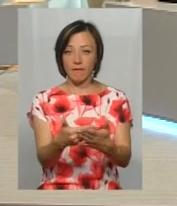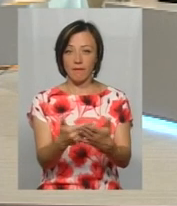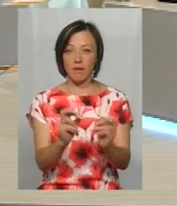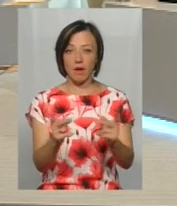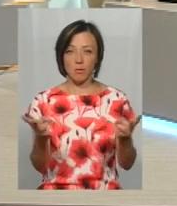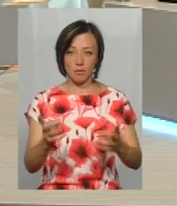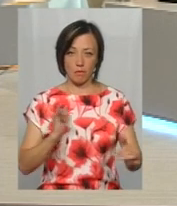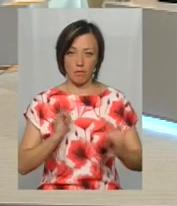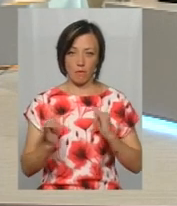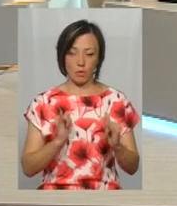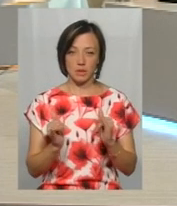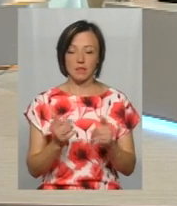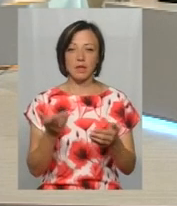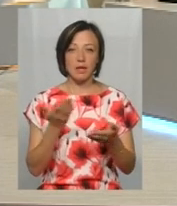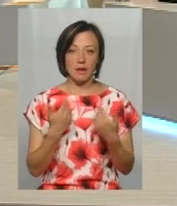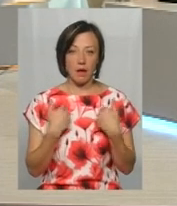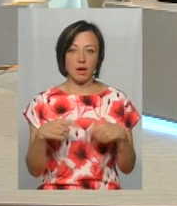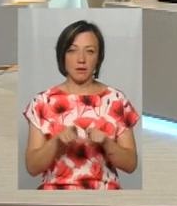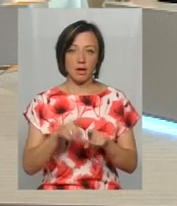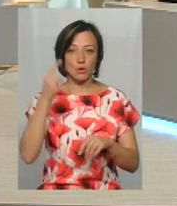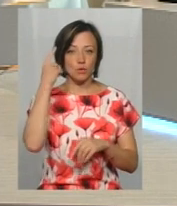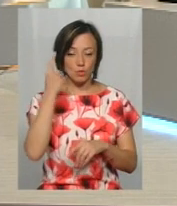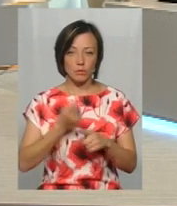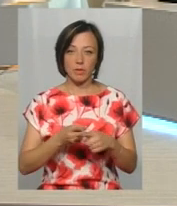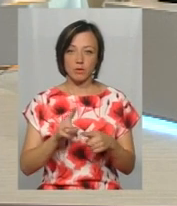потрібно поводитися. Хоча я так думаю, що ці